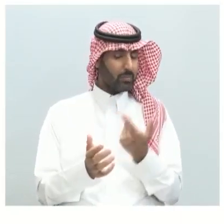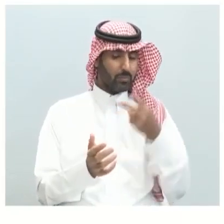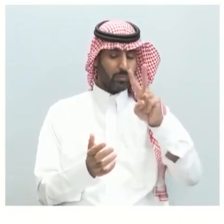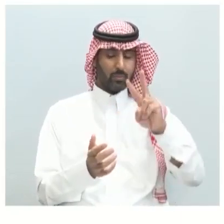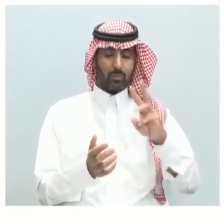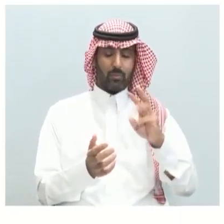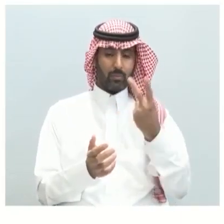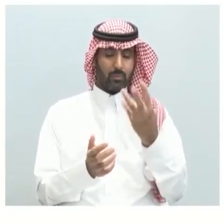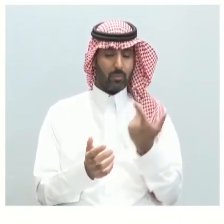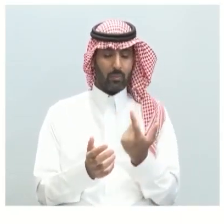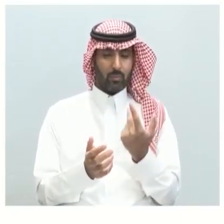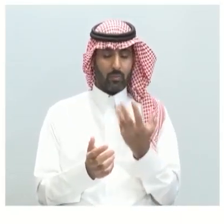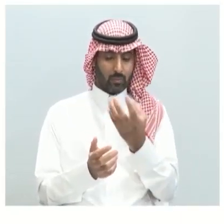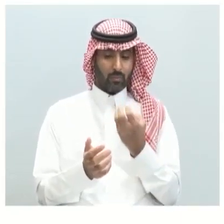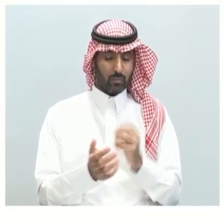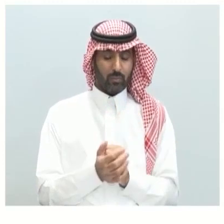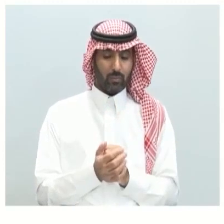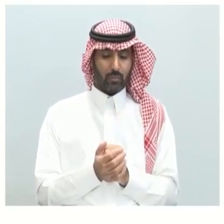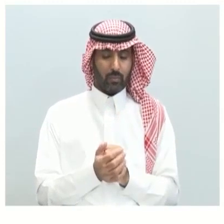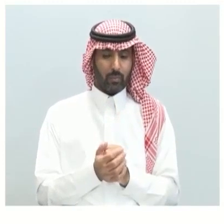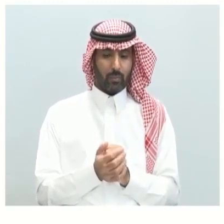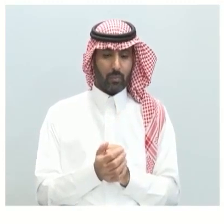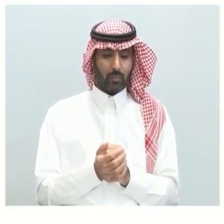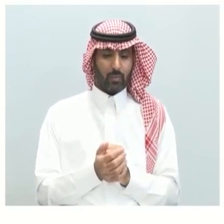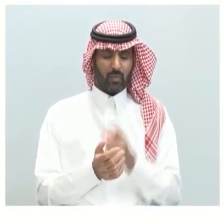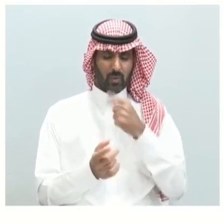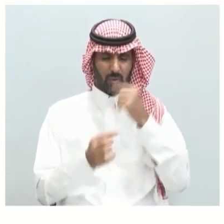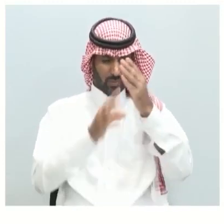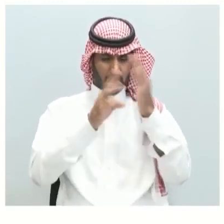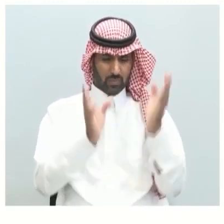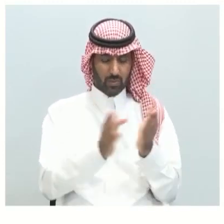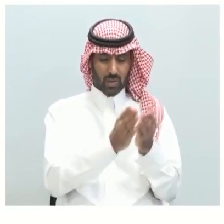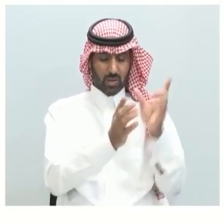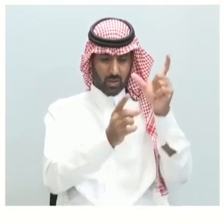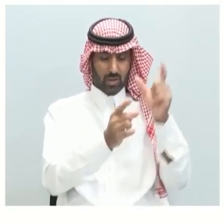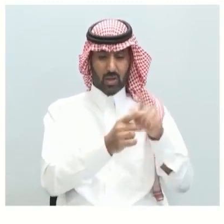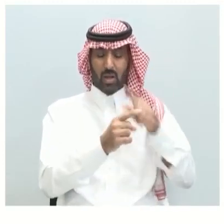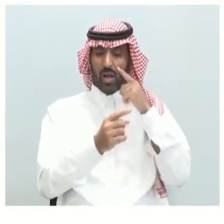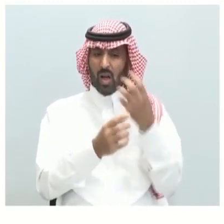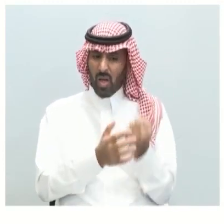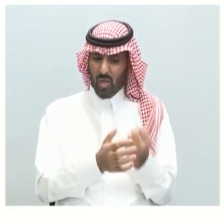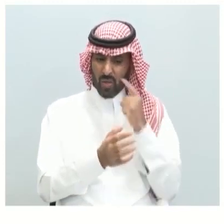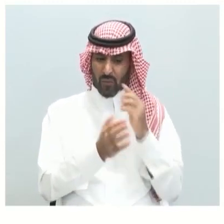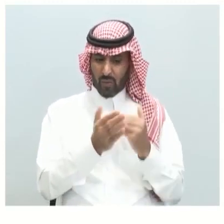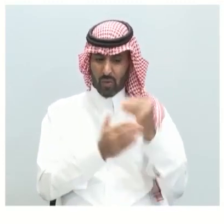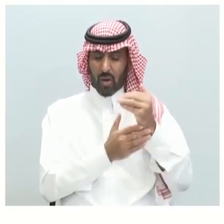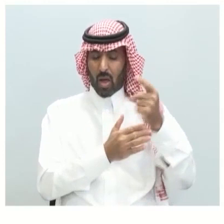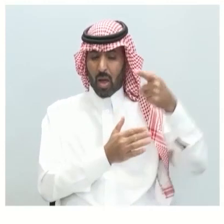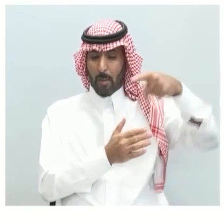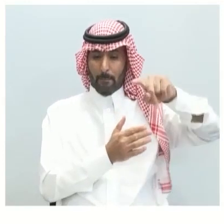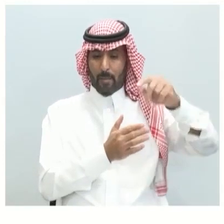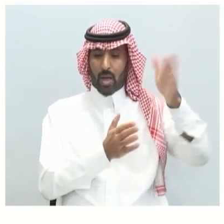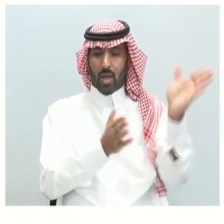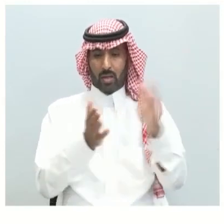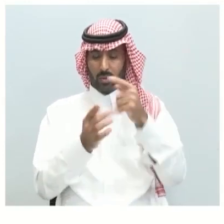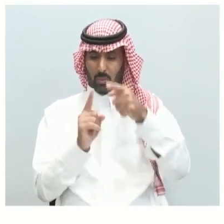2 هذا هو الاشتقاق لاحظ انك لابد ان تضع الضغوط فوق بعض ودرجه الحراره فوق بعض حتى يسهل